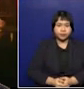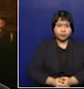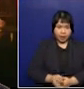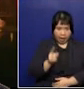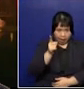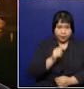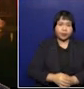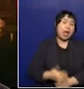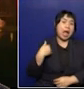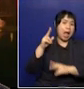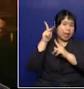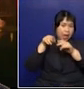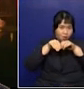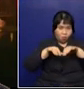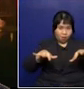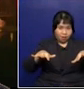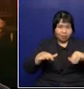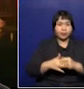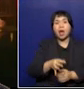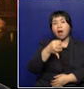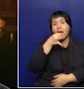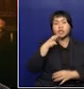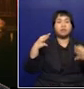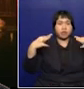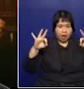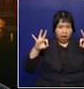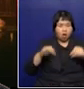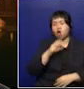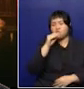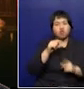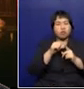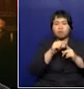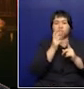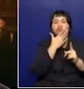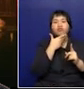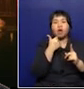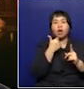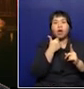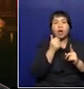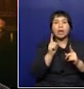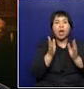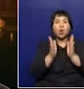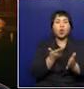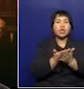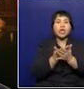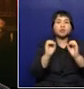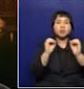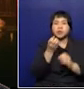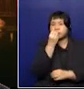ออกมาแถลงข่าวอย่างเงี้ยอาชีพอิสระพูดแซ่สวยหรูเลยความจริงก็คือคนไม่มีเงินจะกินข้